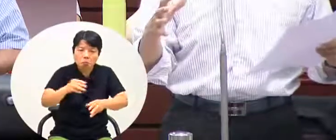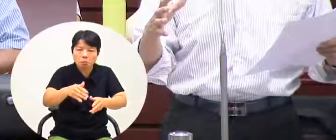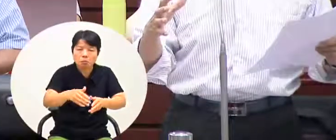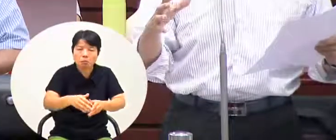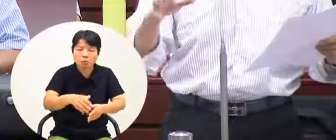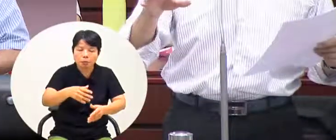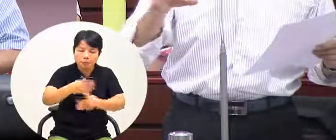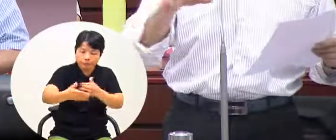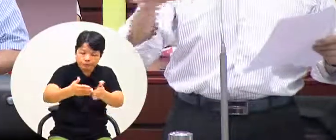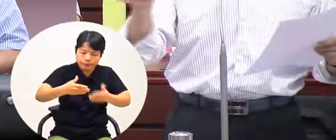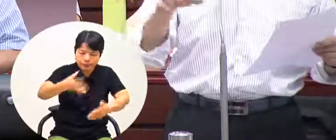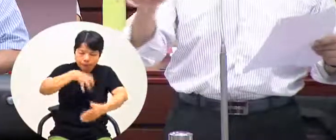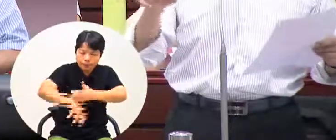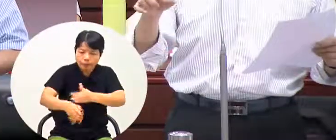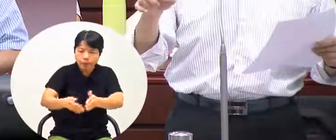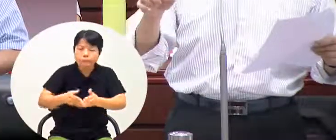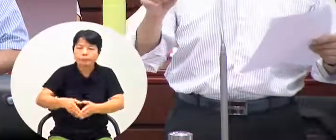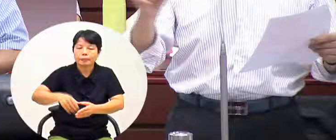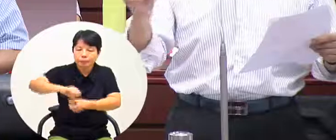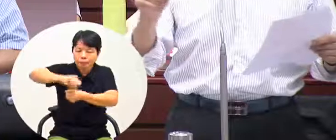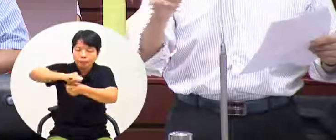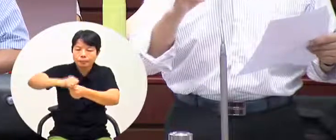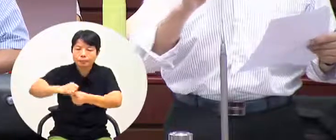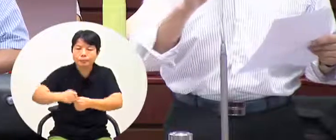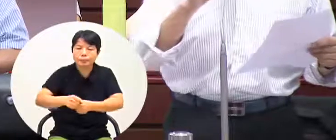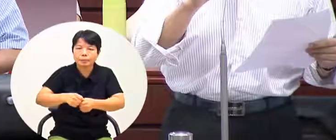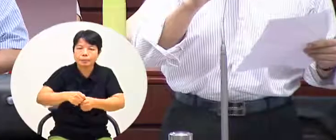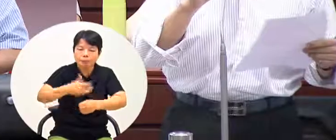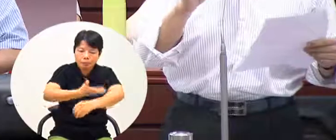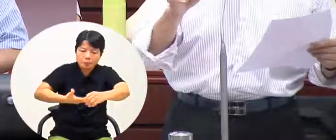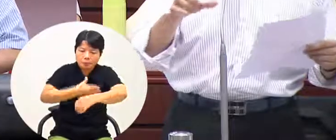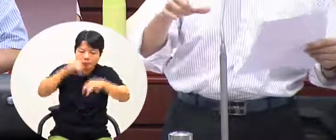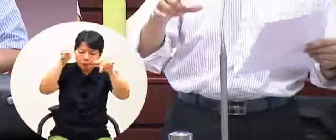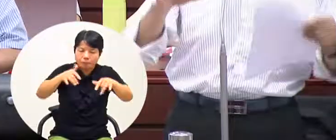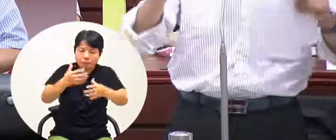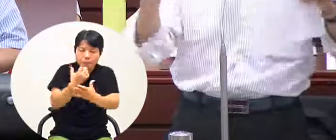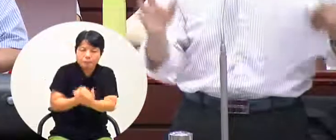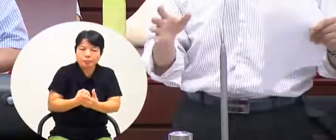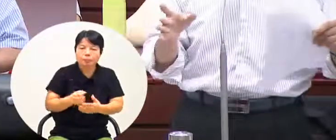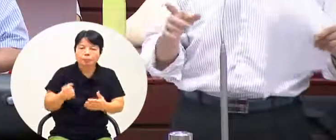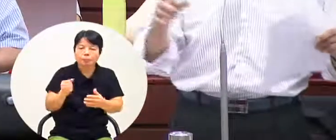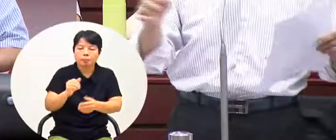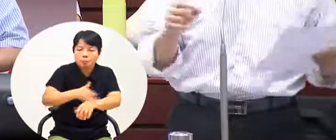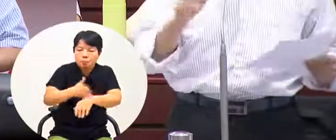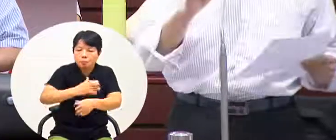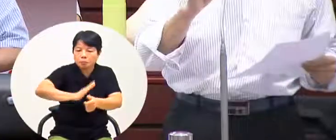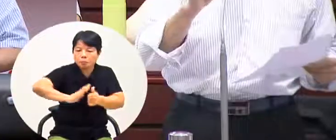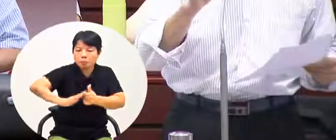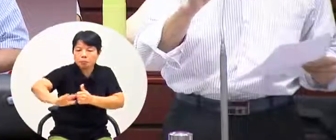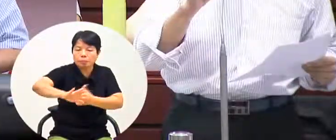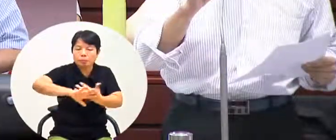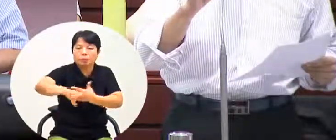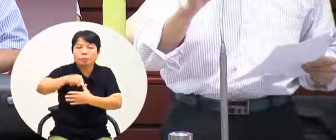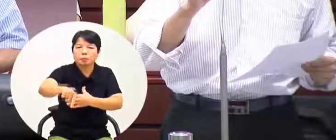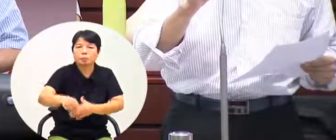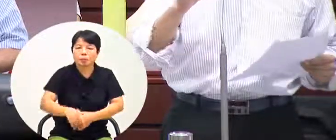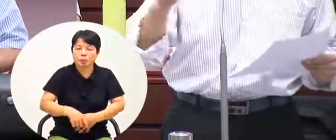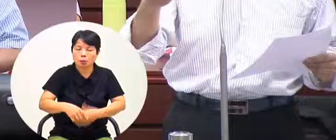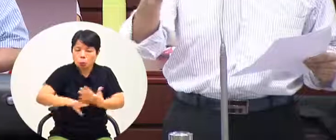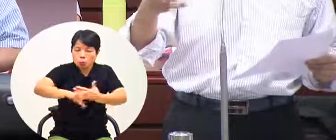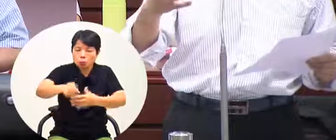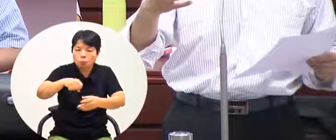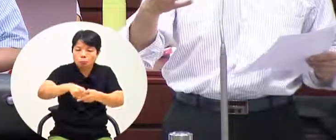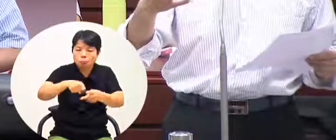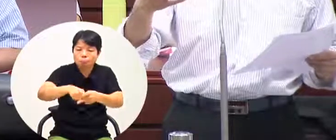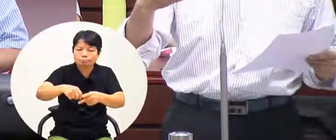量，安尼唔免去影响到外口的迄个爱个很大很大的工程去挡到外口的排水工程。啊，